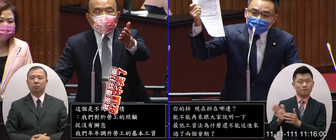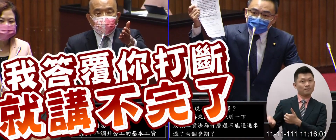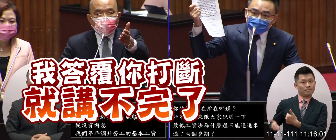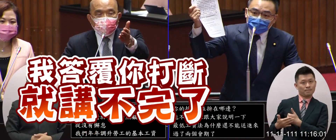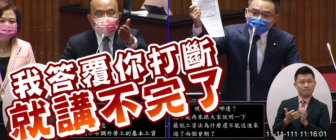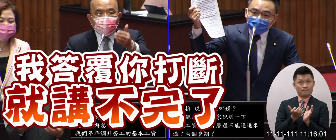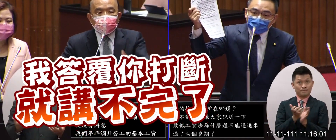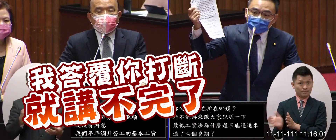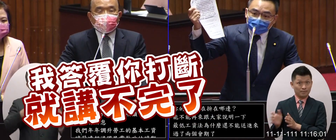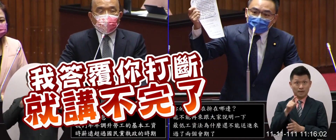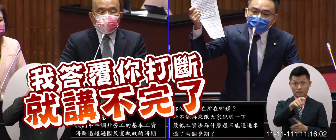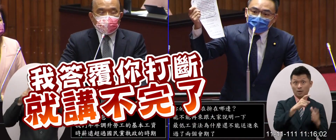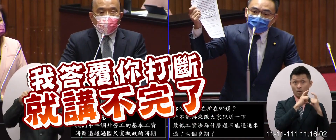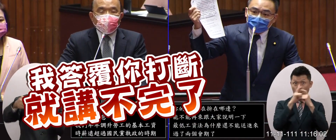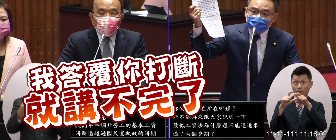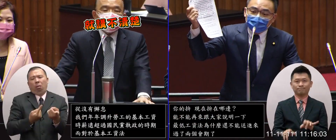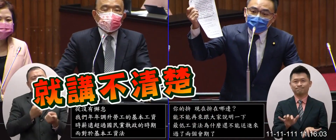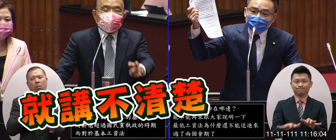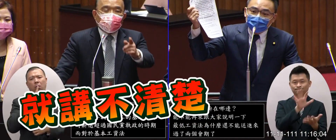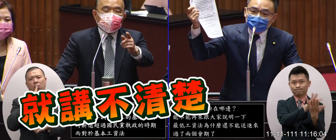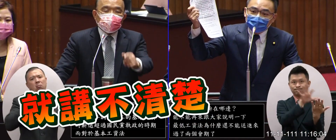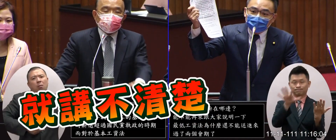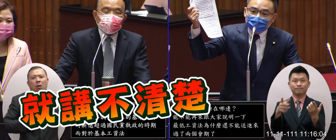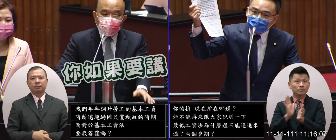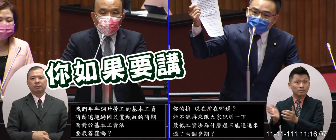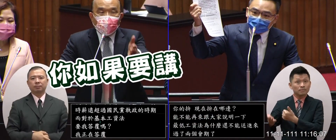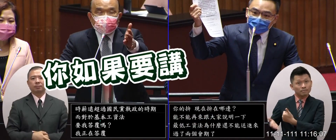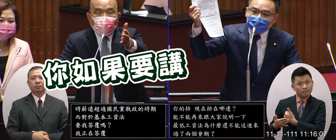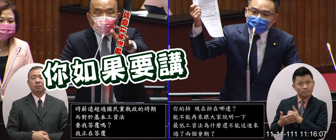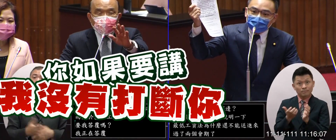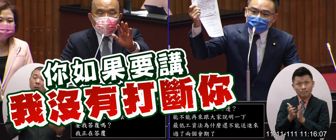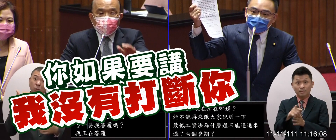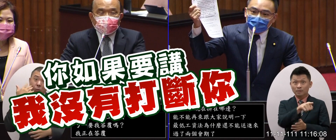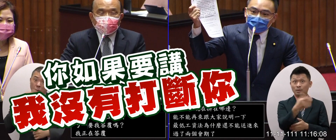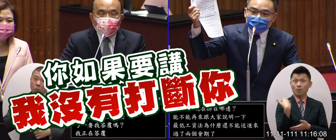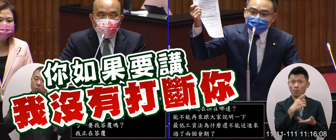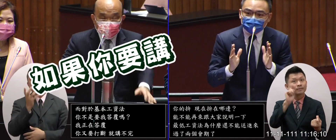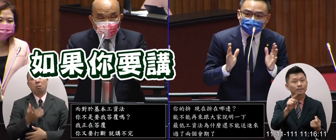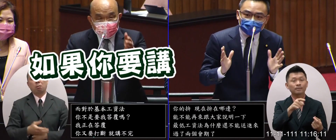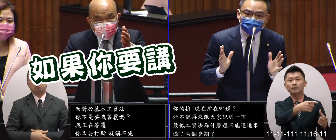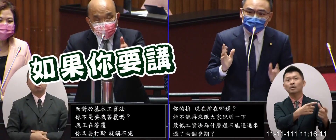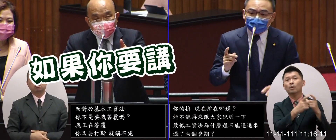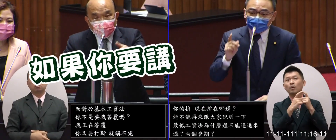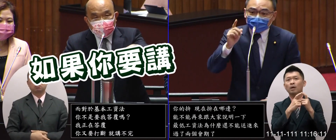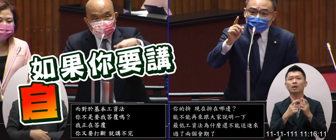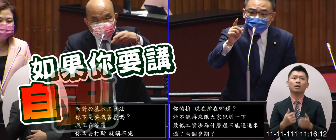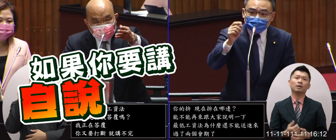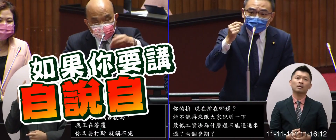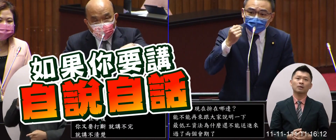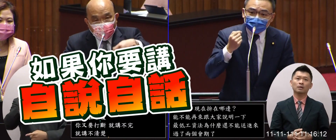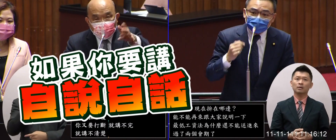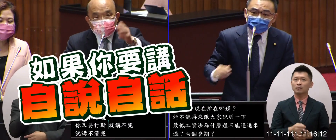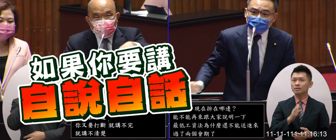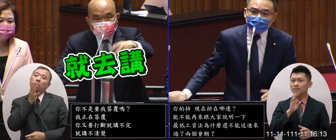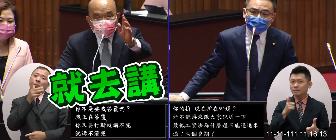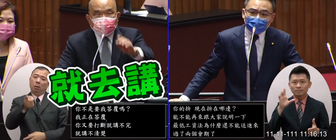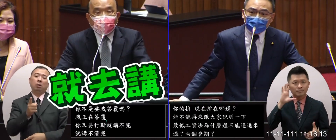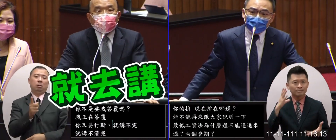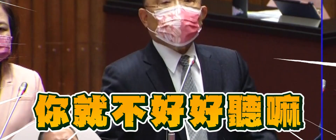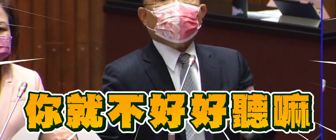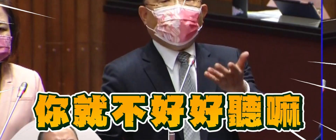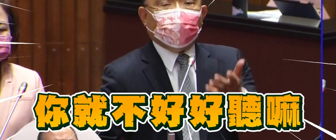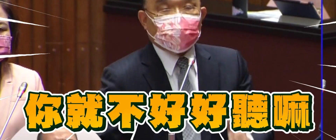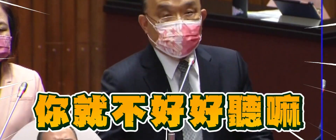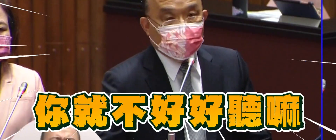该答复， 你的回应稿啊， 讲不清楚， 准备你可能会什么回应？你们大家都知道，是不是没有听清楚我的